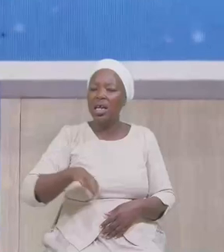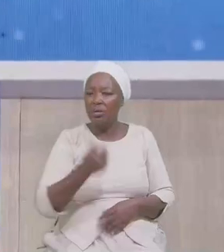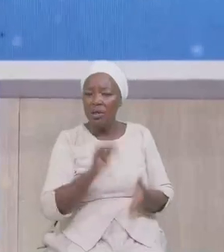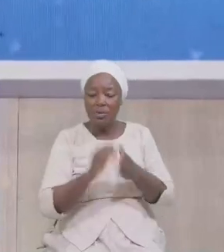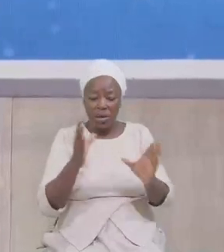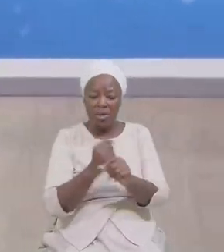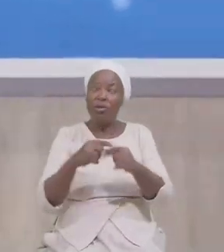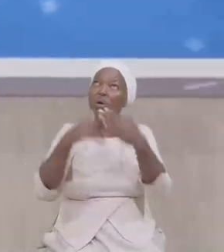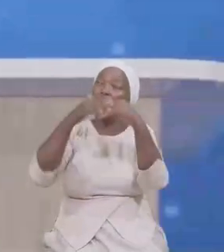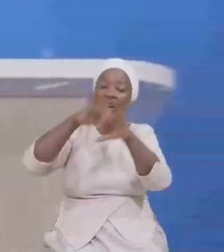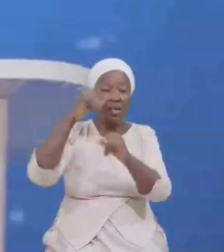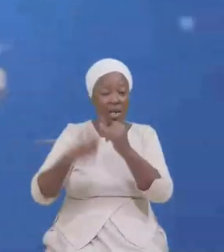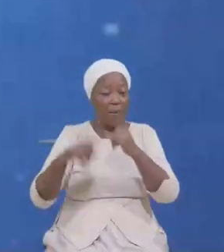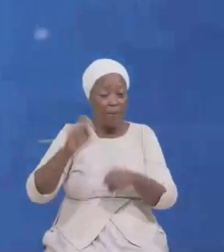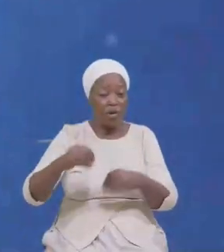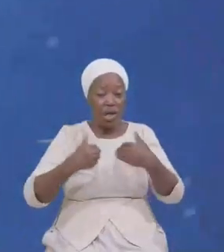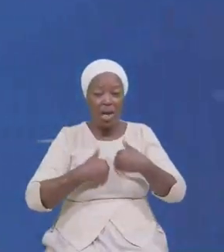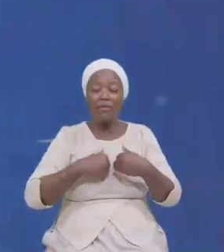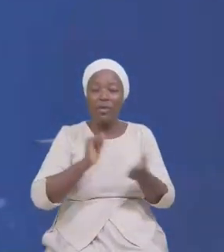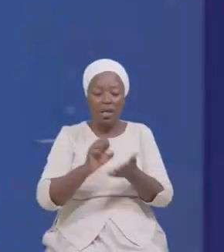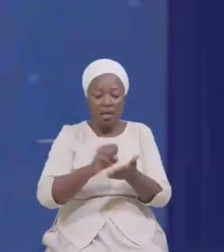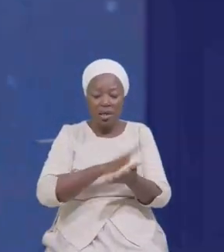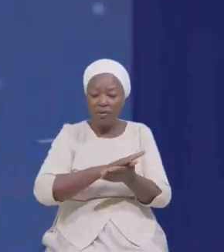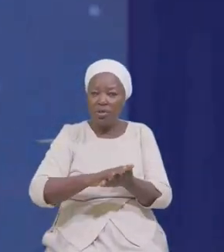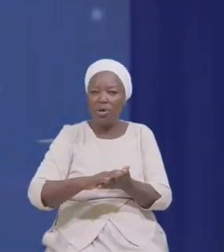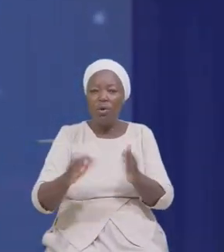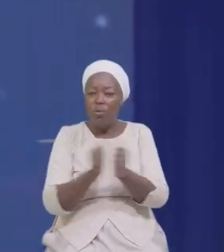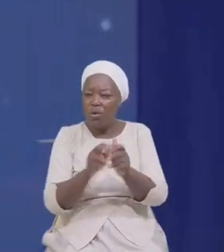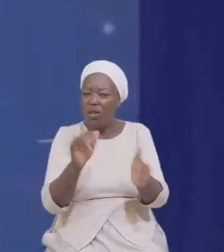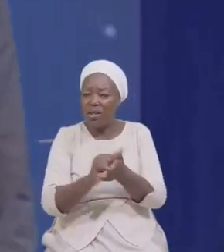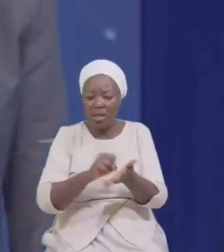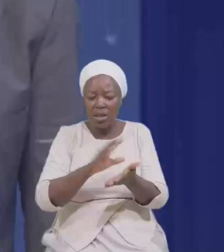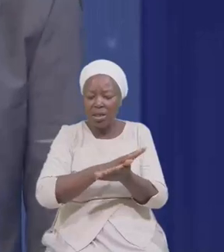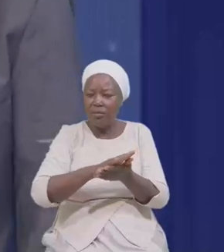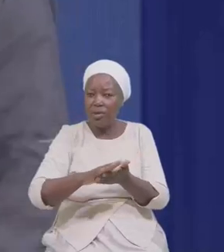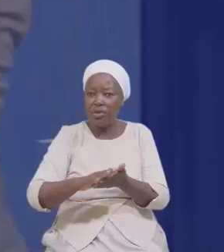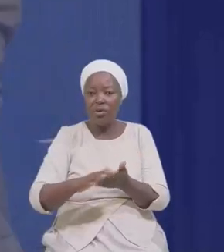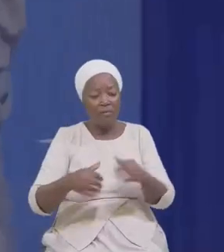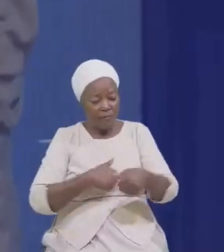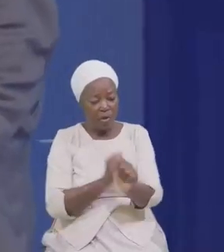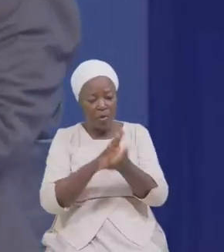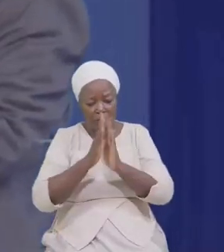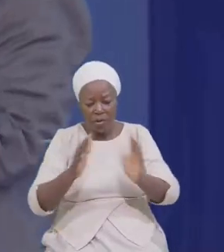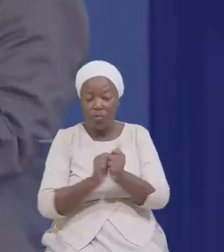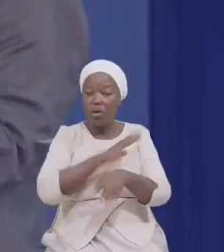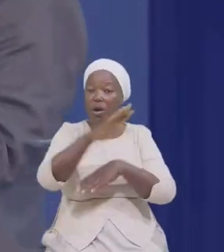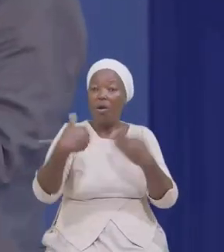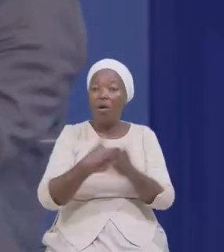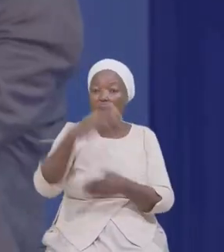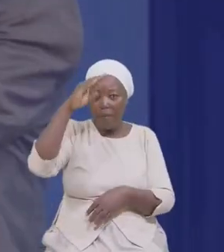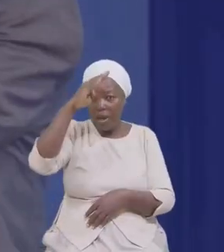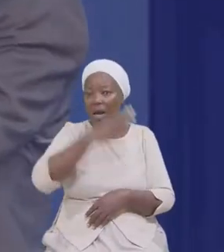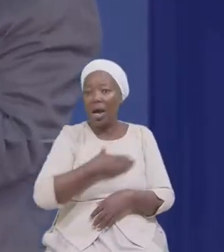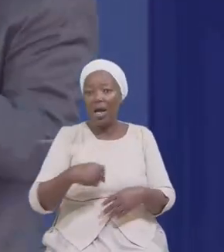la sanctification et la sainteté. Sans cette sanctification, rechercher la paix avec tous et